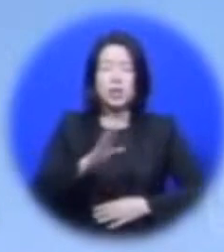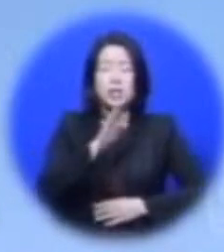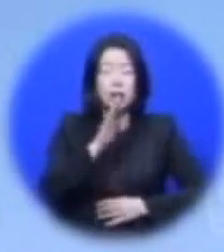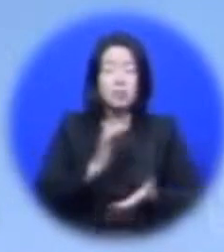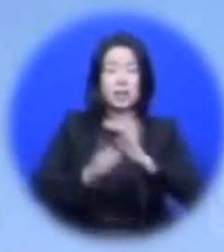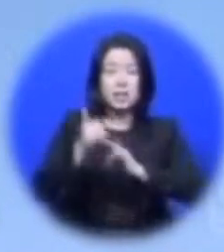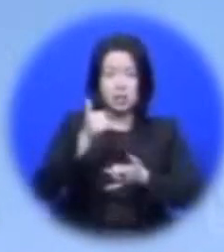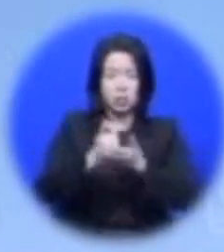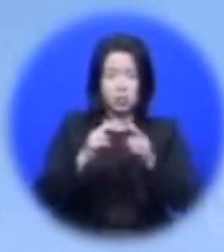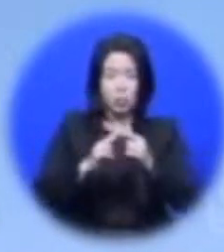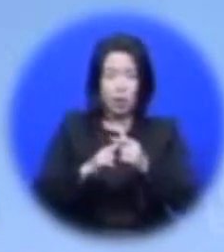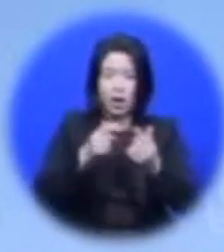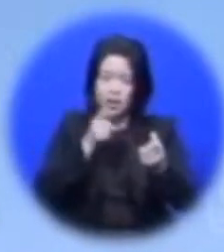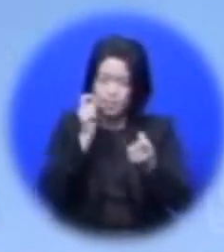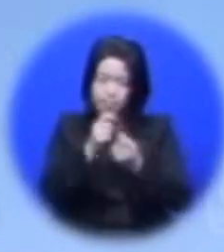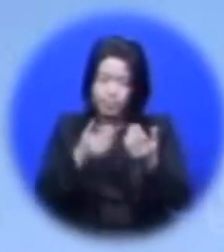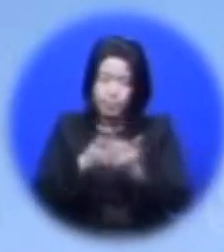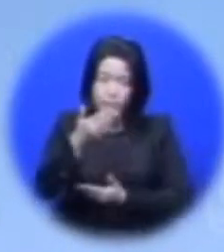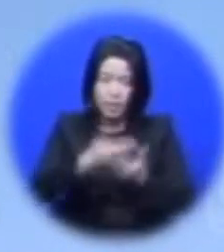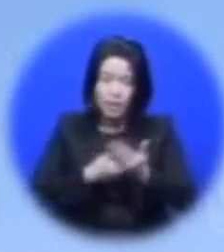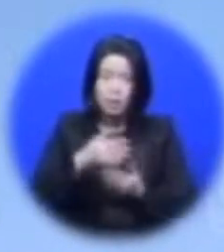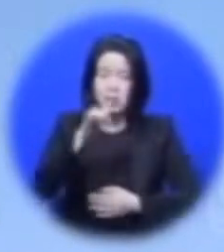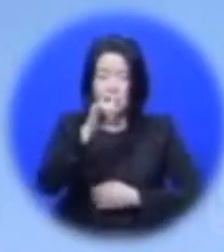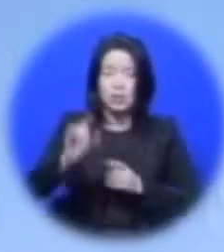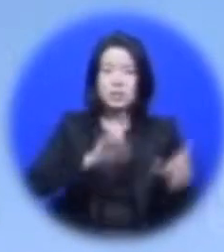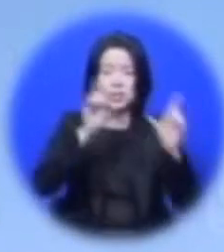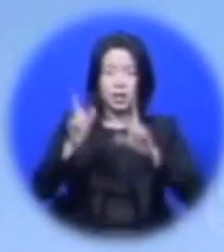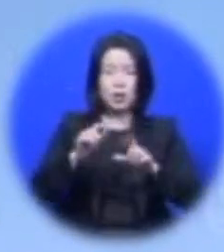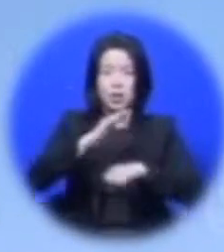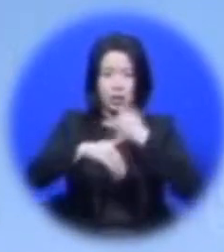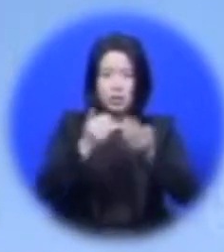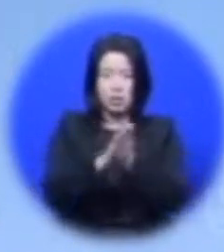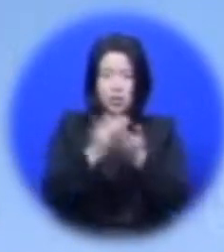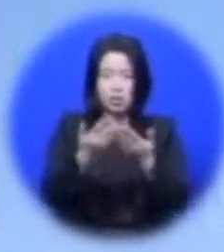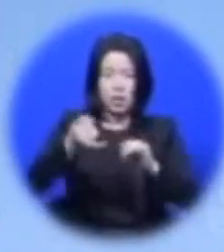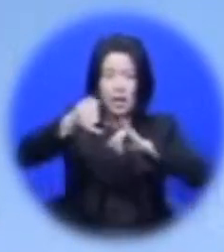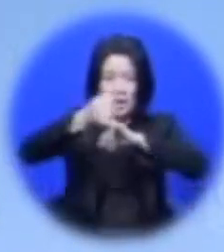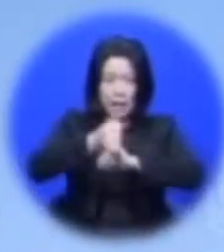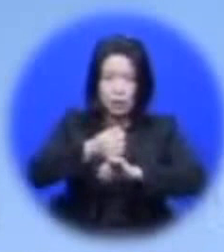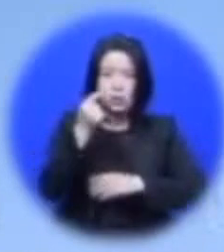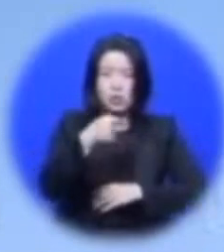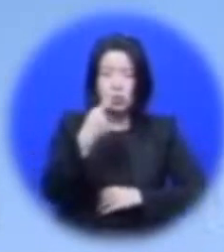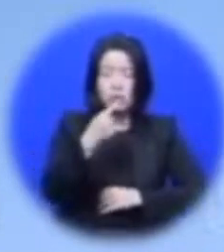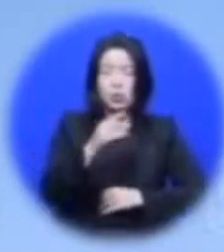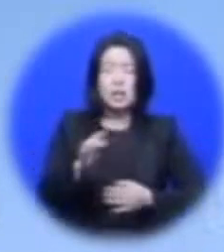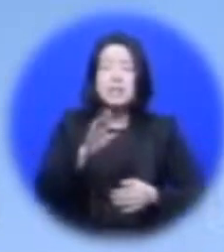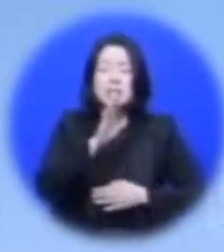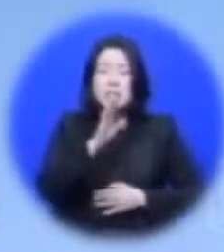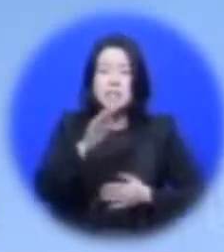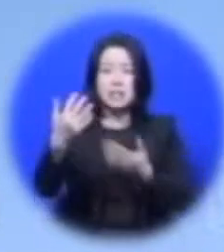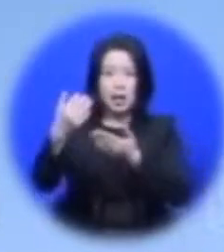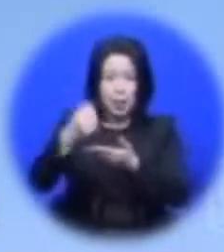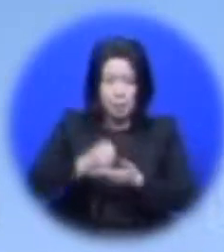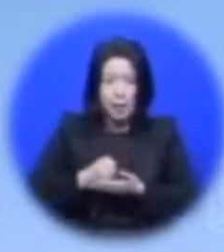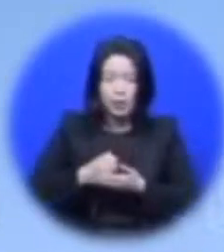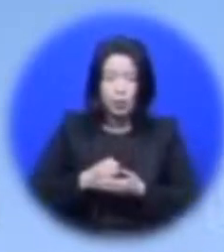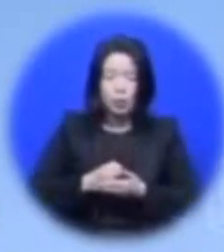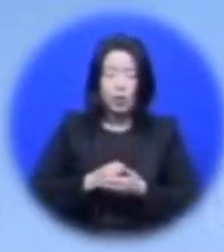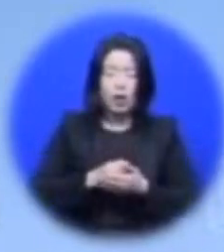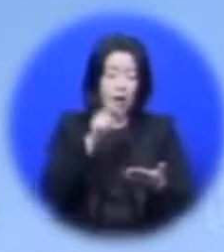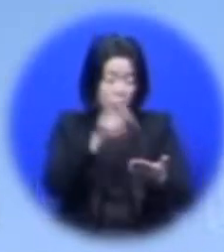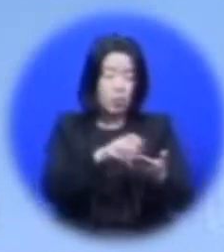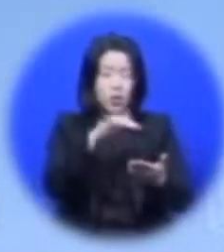예수님과 사귐이 있는 삶, 그게 성경의 약속인 줄로 여러분이 진짜 받아들이고, 아, 성경에 그렇게 나와